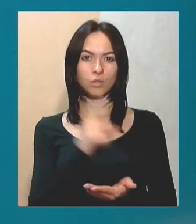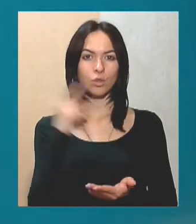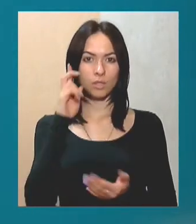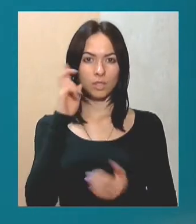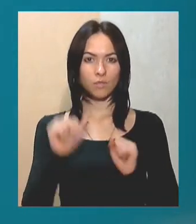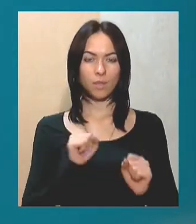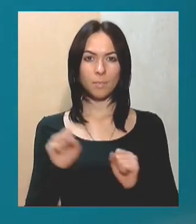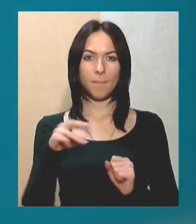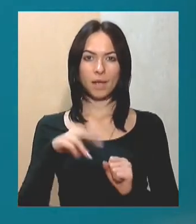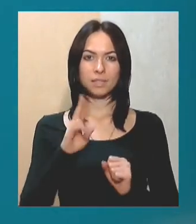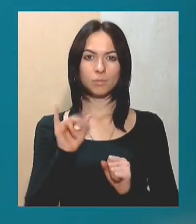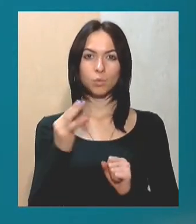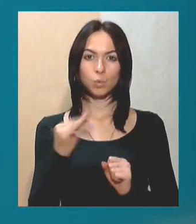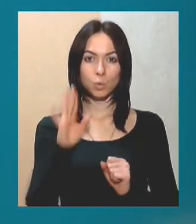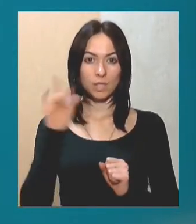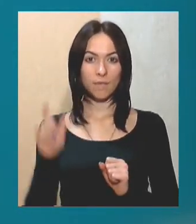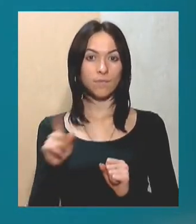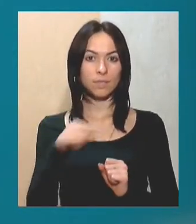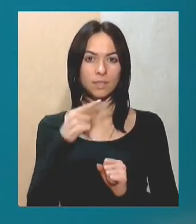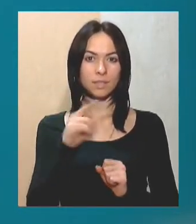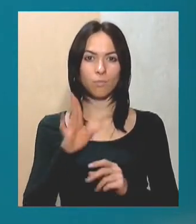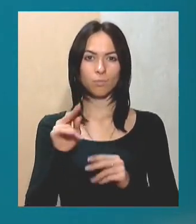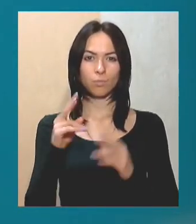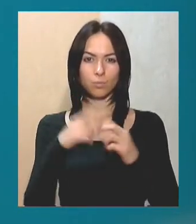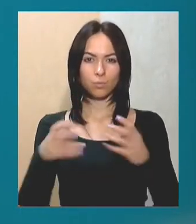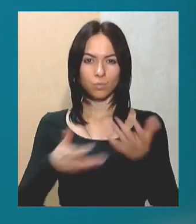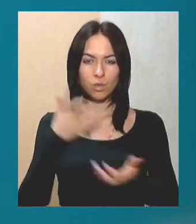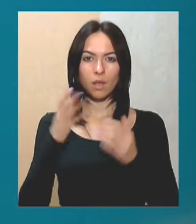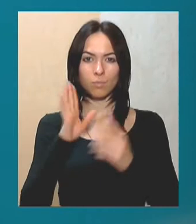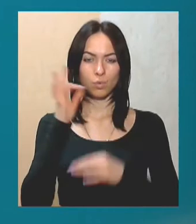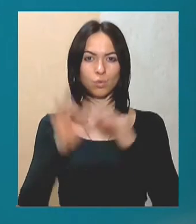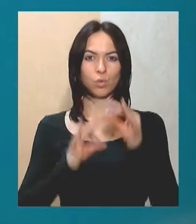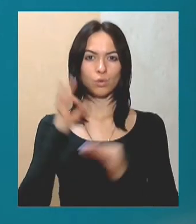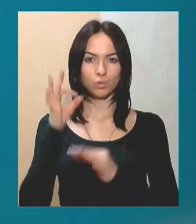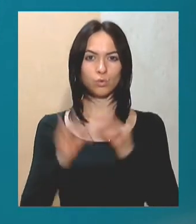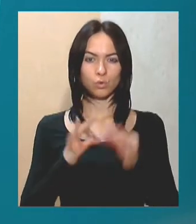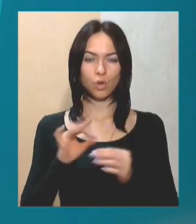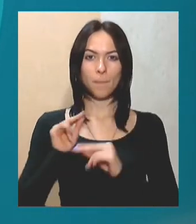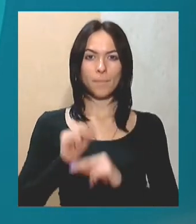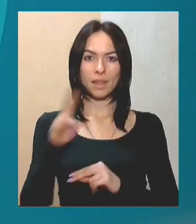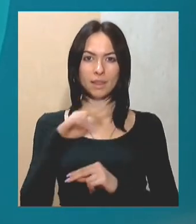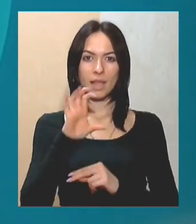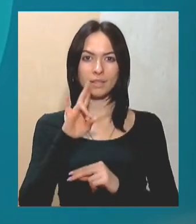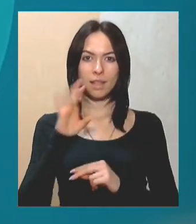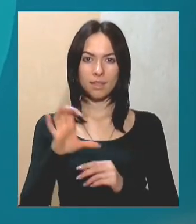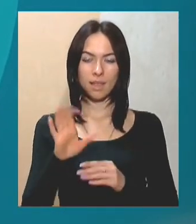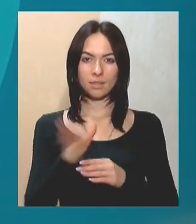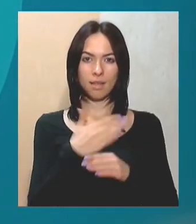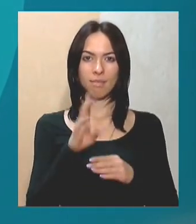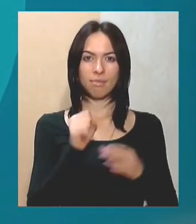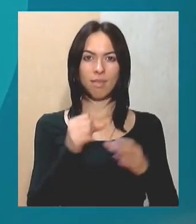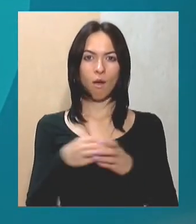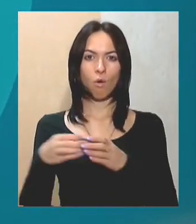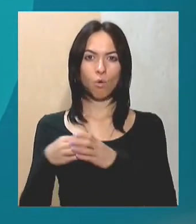Куций. Він зазначив, роботи триватимуть цілодобово. Працівників ДСНС розбили на групи. На 4